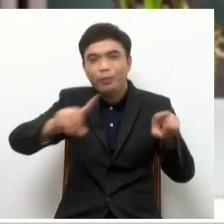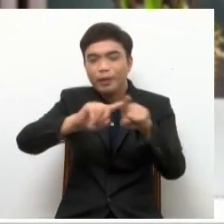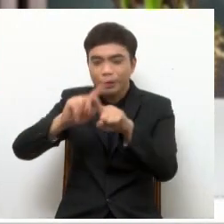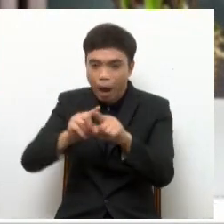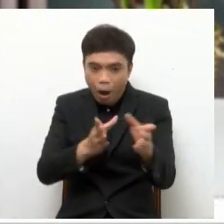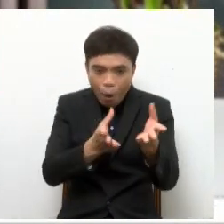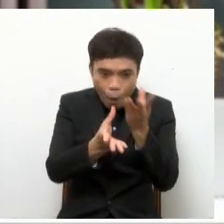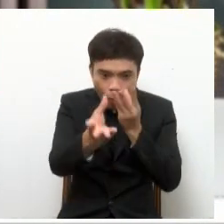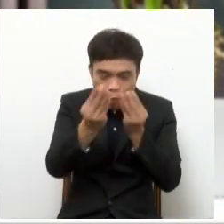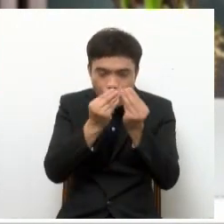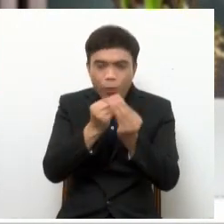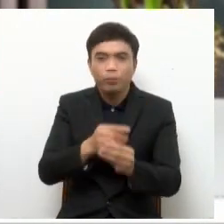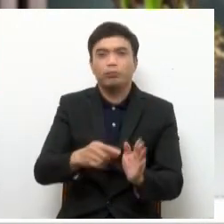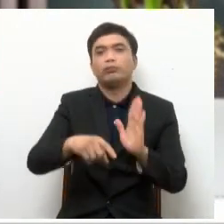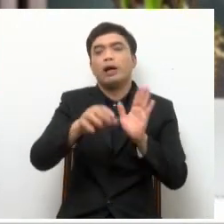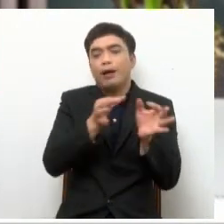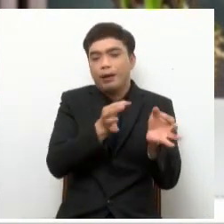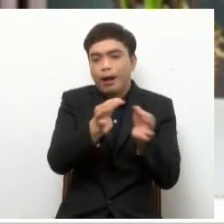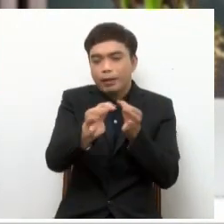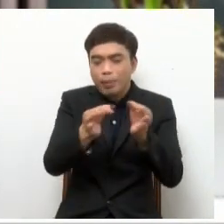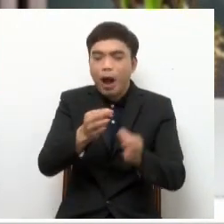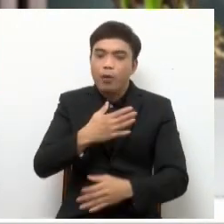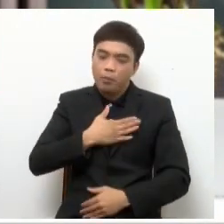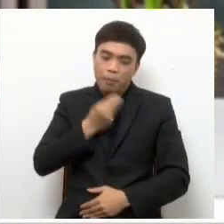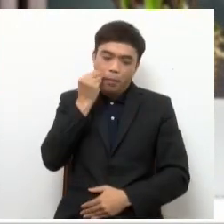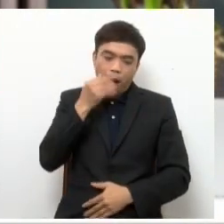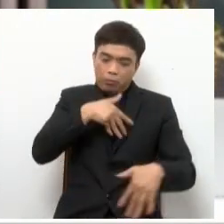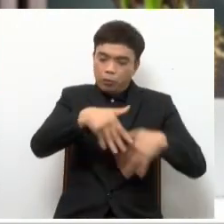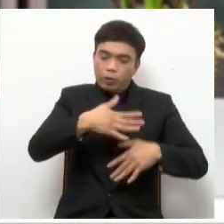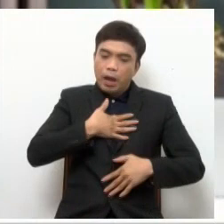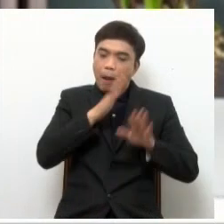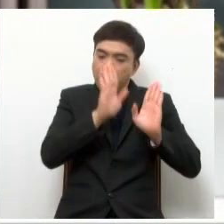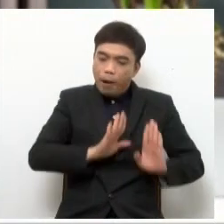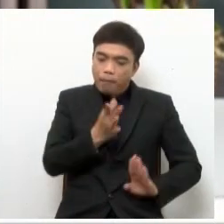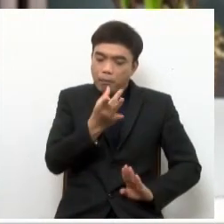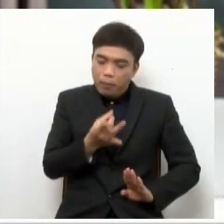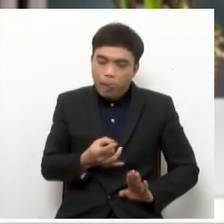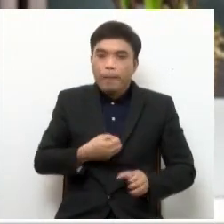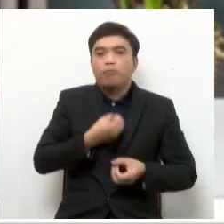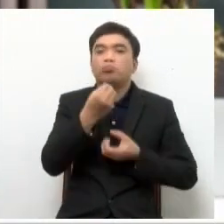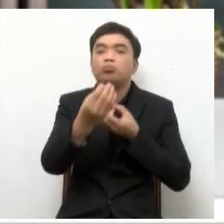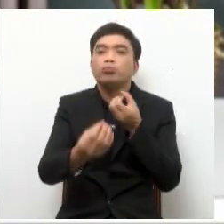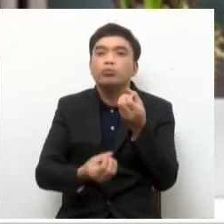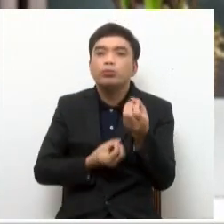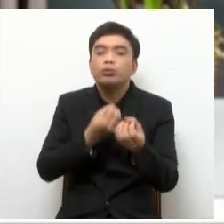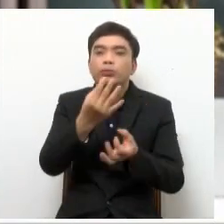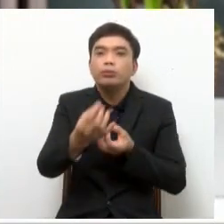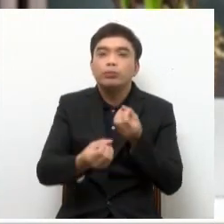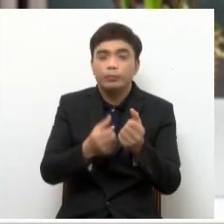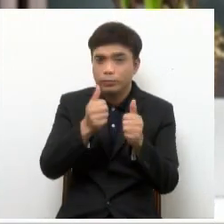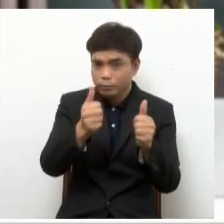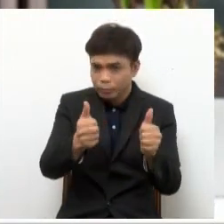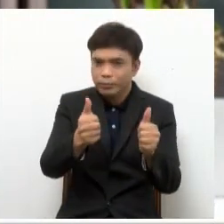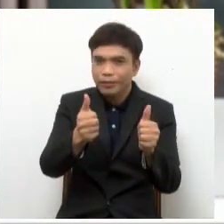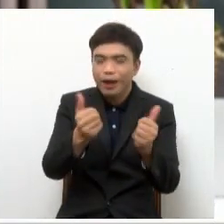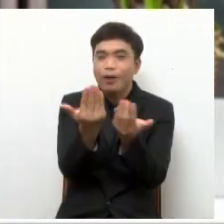ารถที่จะอธิบายความเป็นท้องถิ่นของตนเองได้แล้วก็คุยที่จะพูดให้ผู้ปกครองได้ฟัง